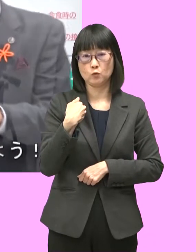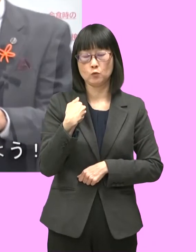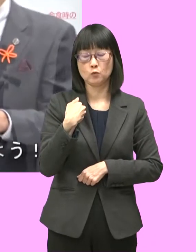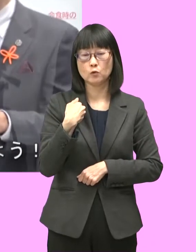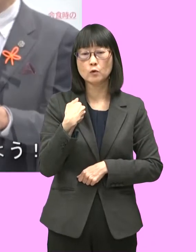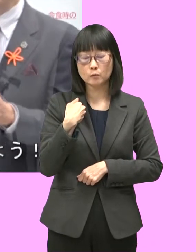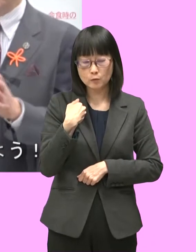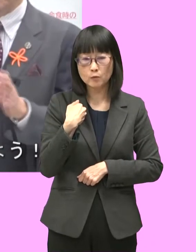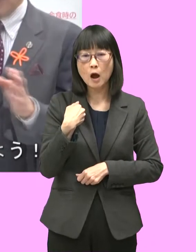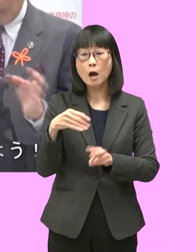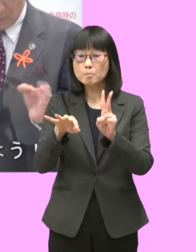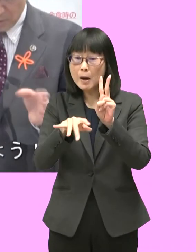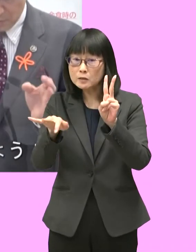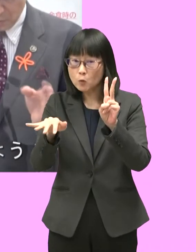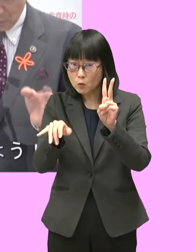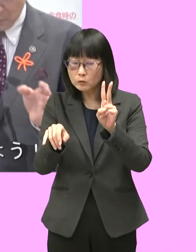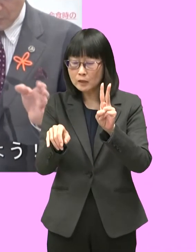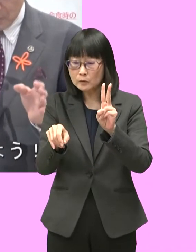ですが、